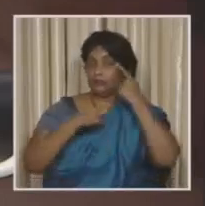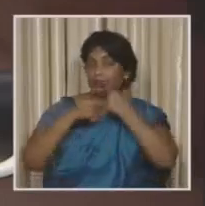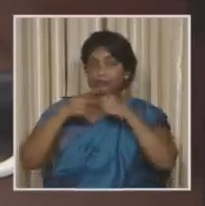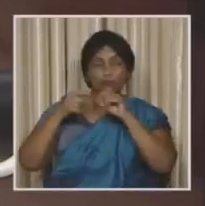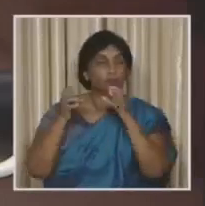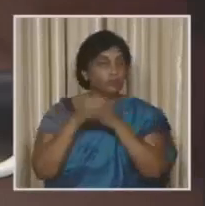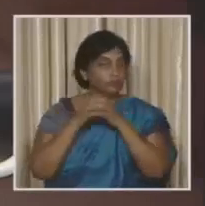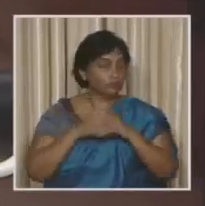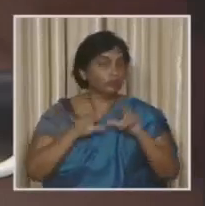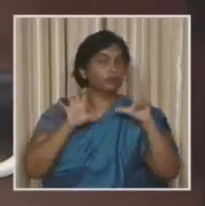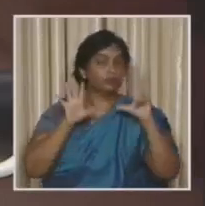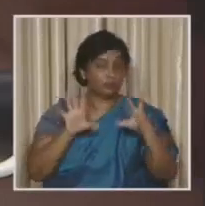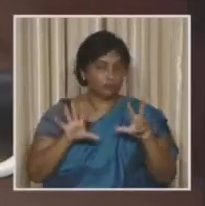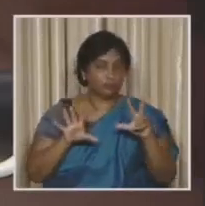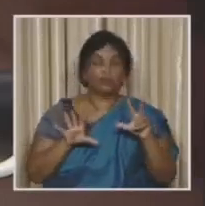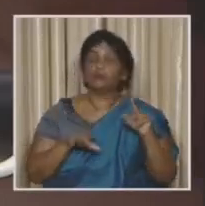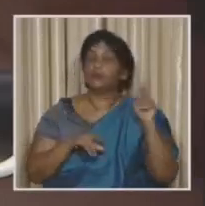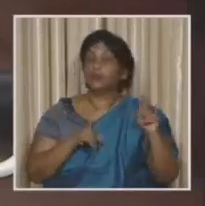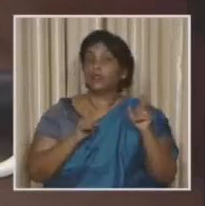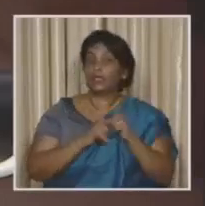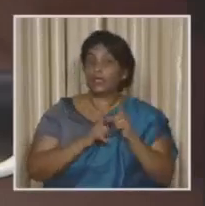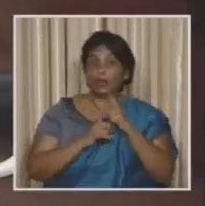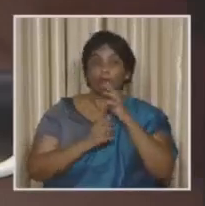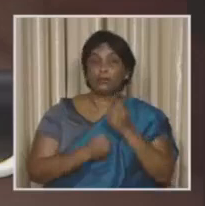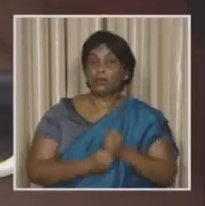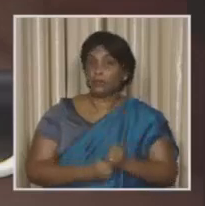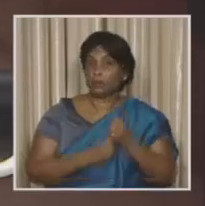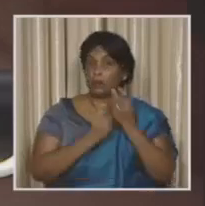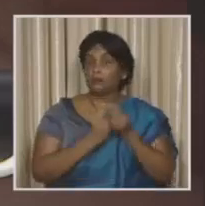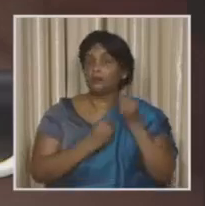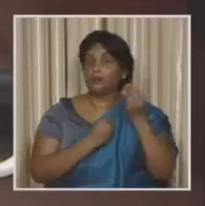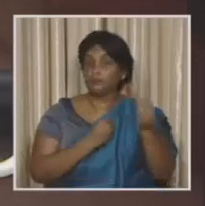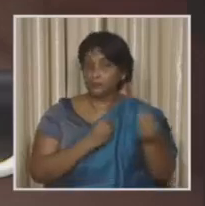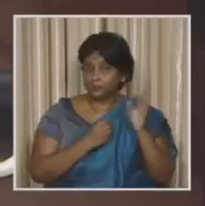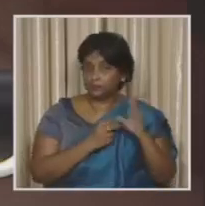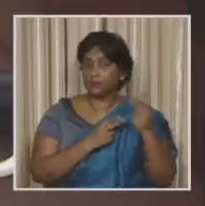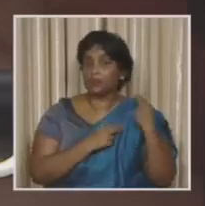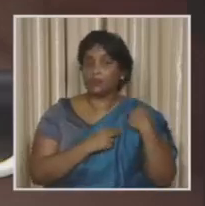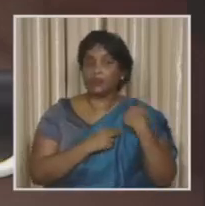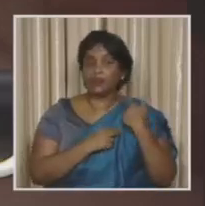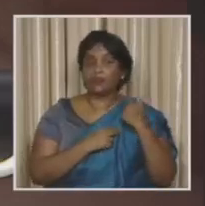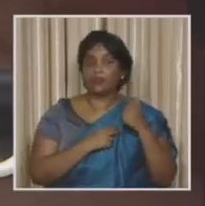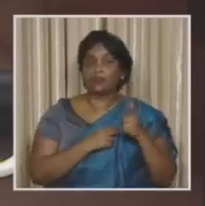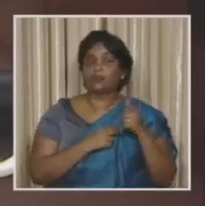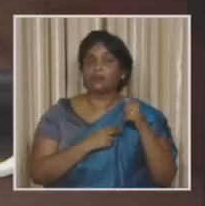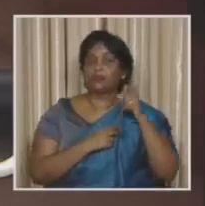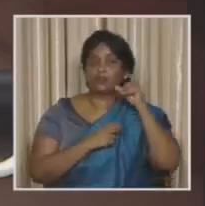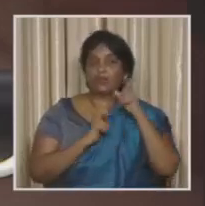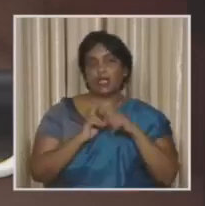කණ්ඩායම් මටක් නිසා මේ දෙහිවල පුපුරවා ගැනීම බාර දීලා තිබිනේ ත්‍රස්ත TID එකට.